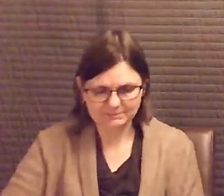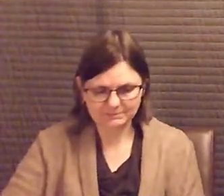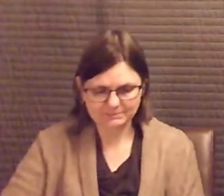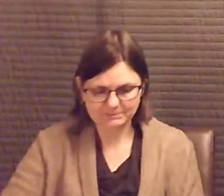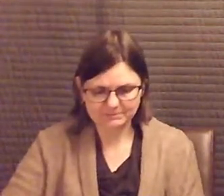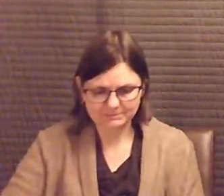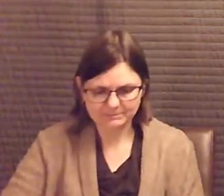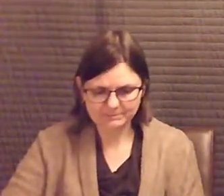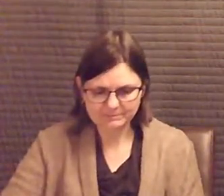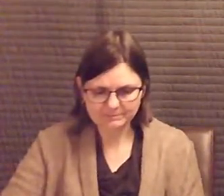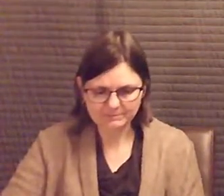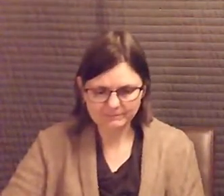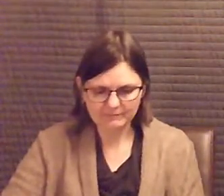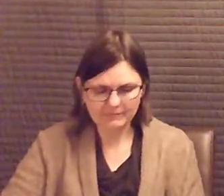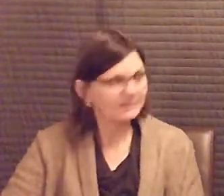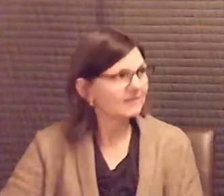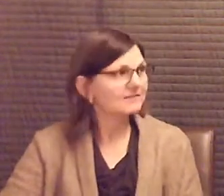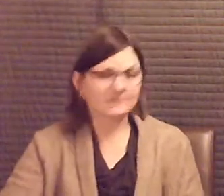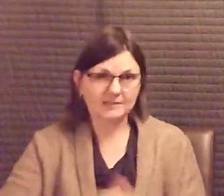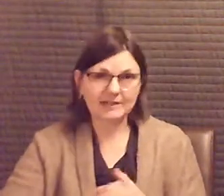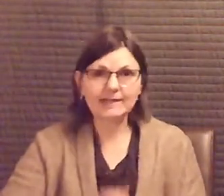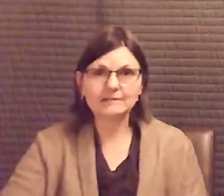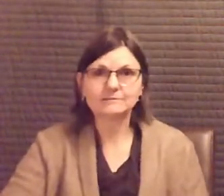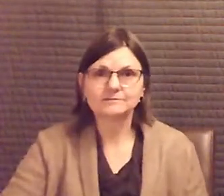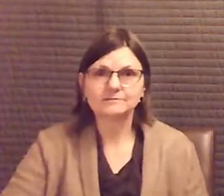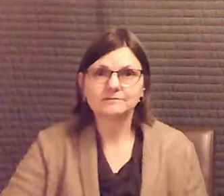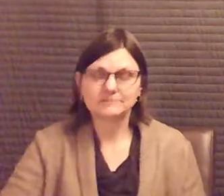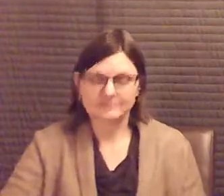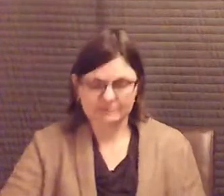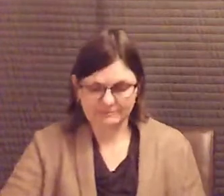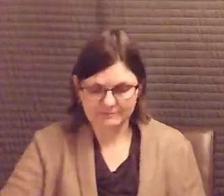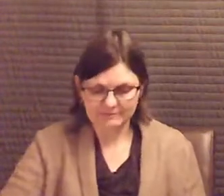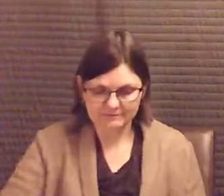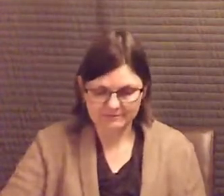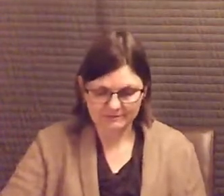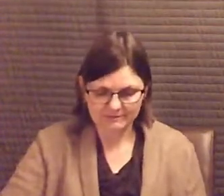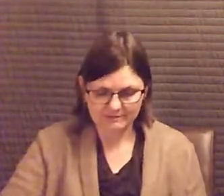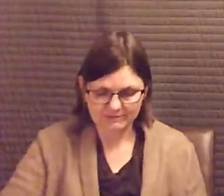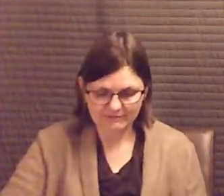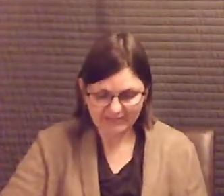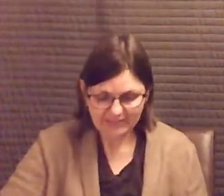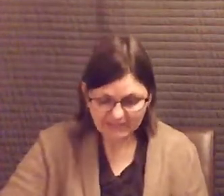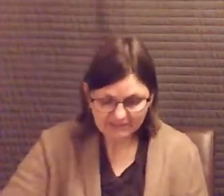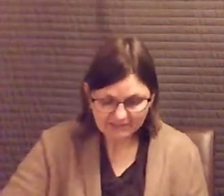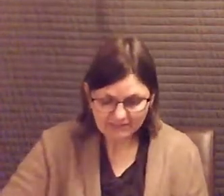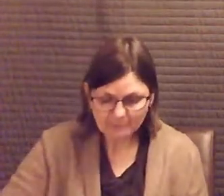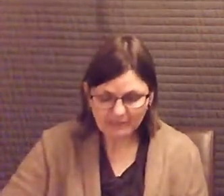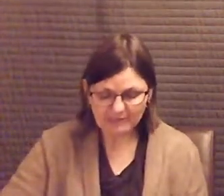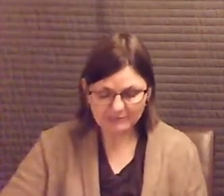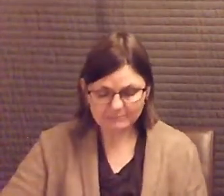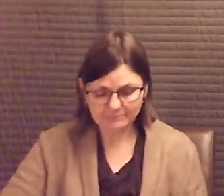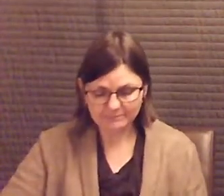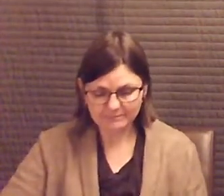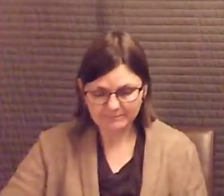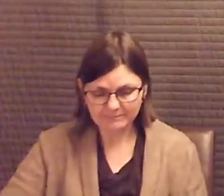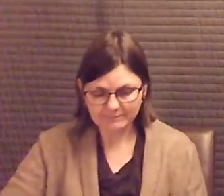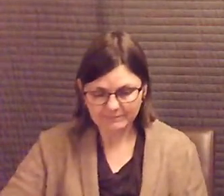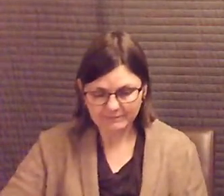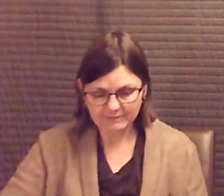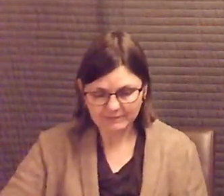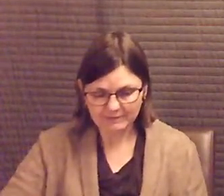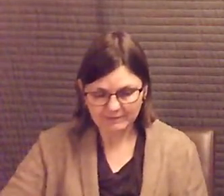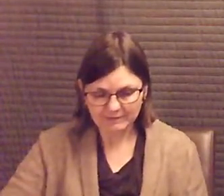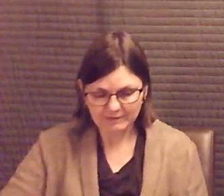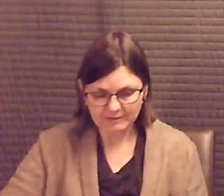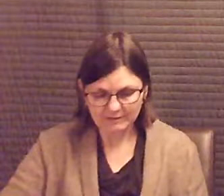oh hallo dit is er nieuw dit is een reëel mijn deliplein wanneer ze zich bekeren en de laatste park